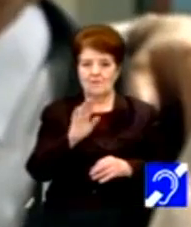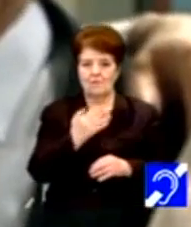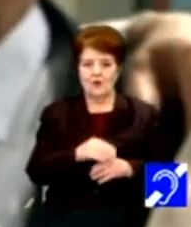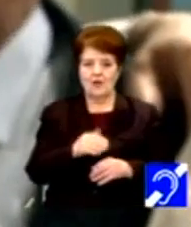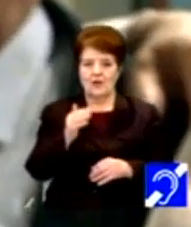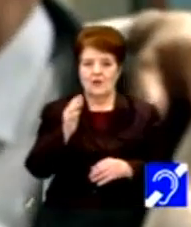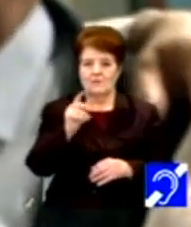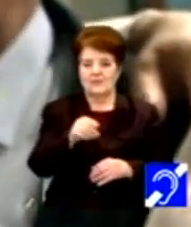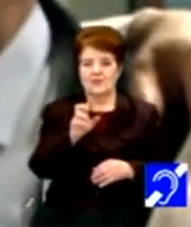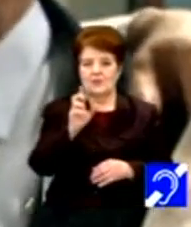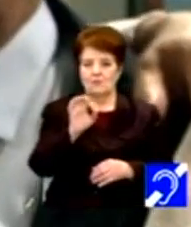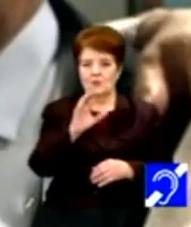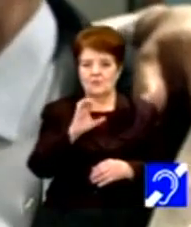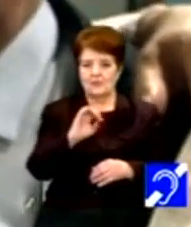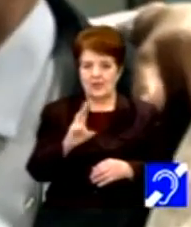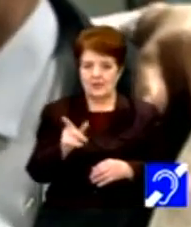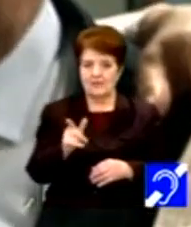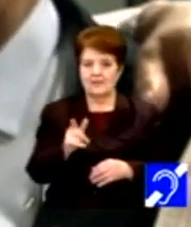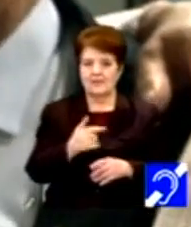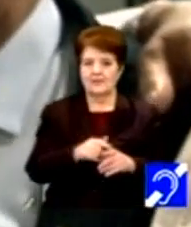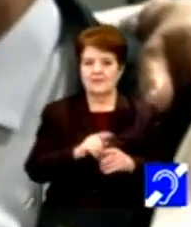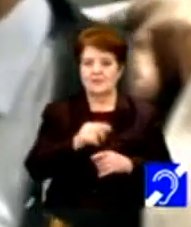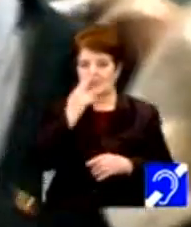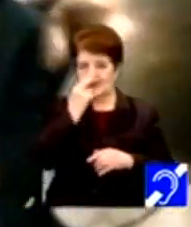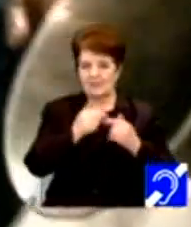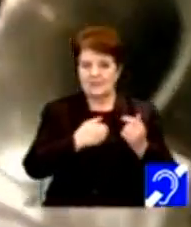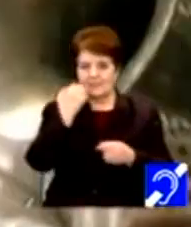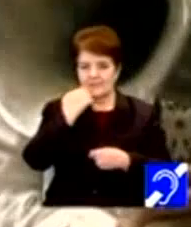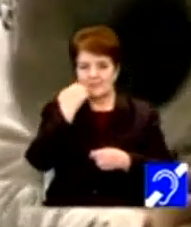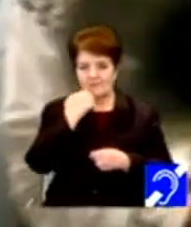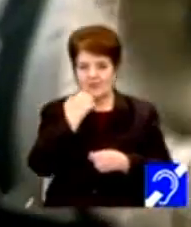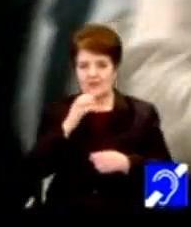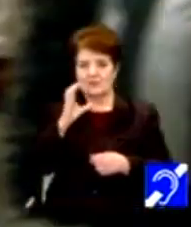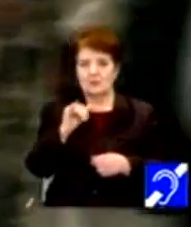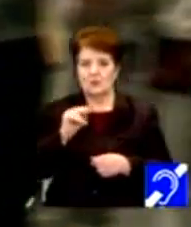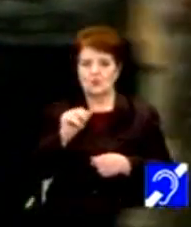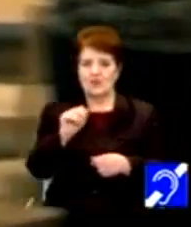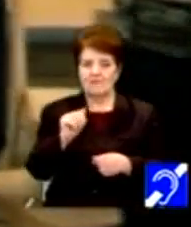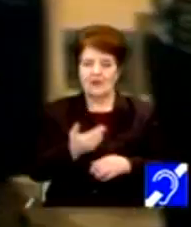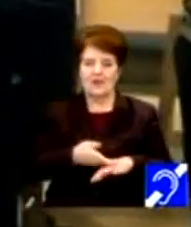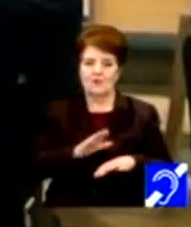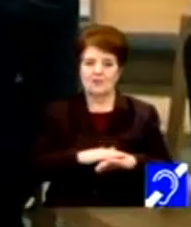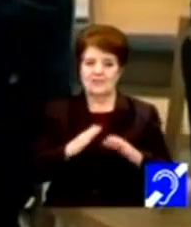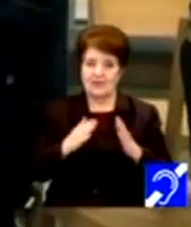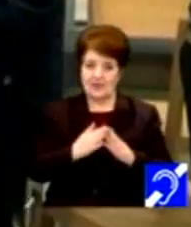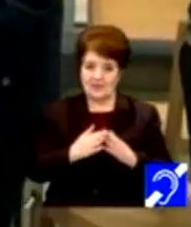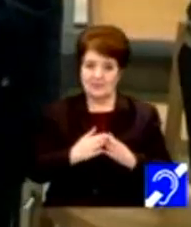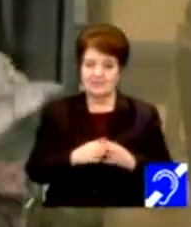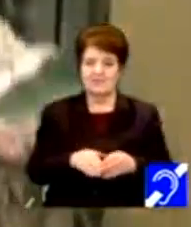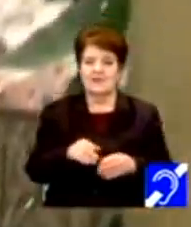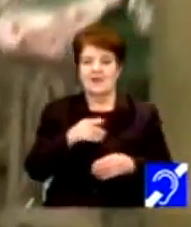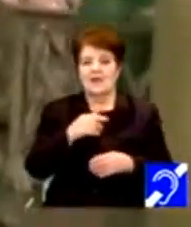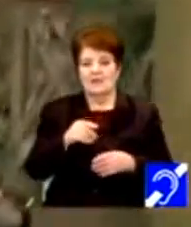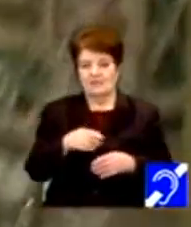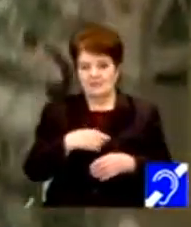Dan Fodor e din Bosanci, o comună cu peisaje superbe și tradiții străvechi, de lângă Suceava. Greutățile de acasă l-au împins atât pe el cât și pe